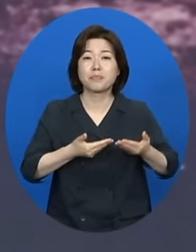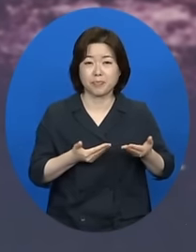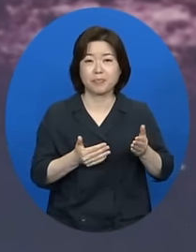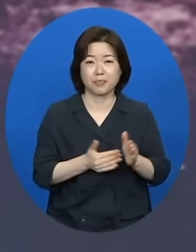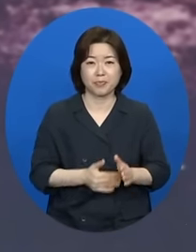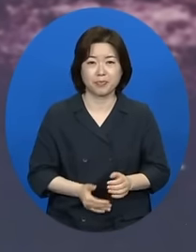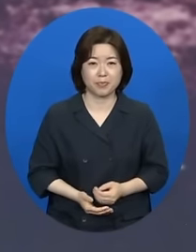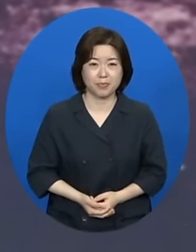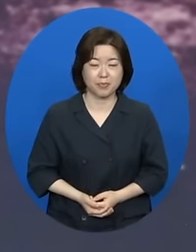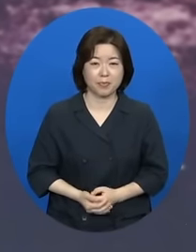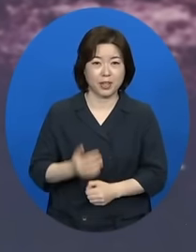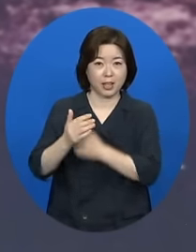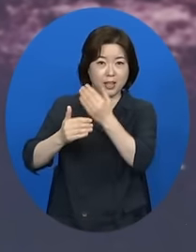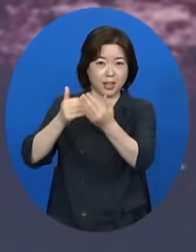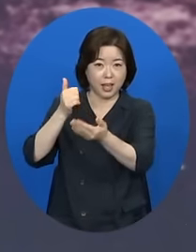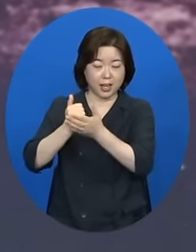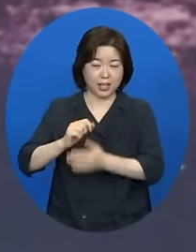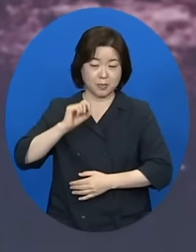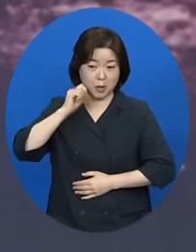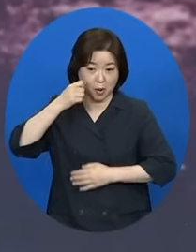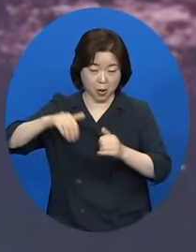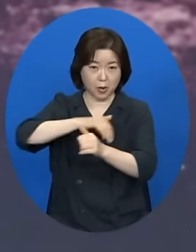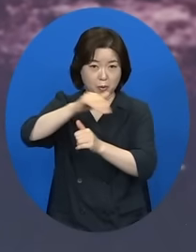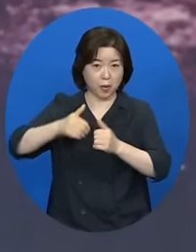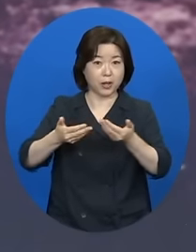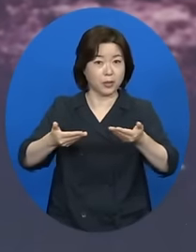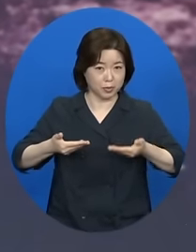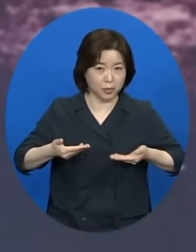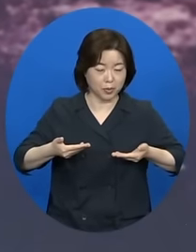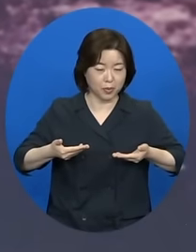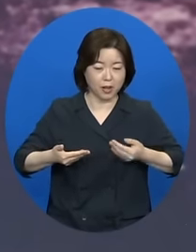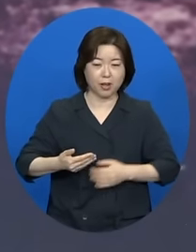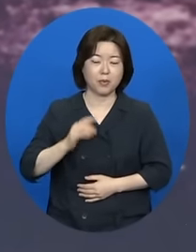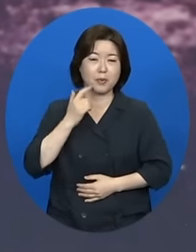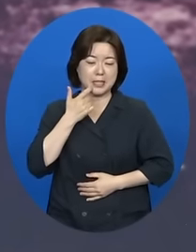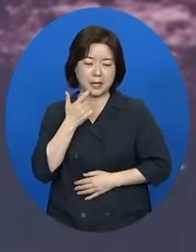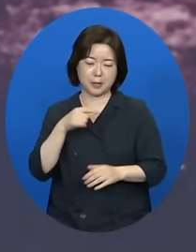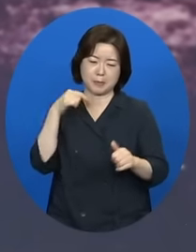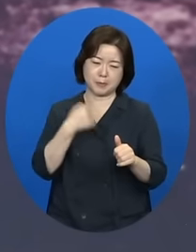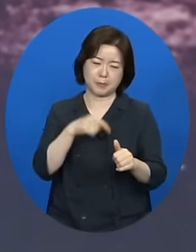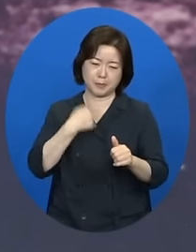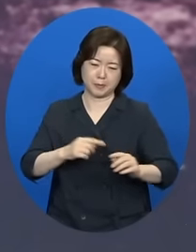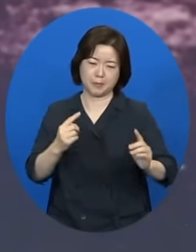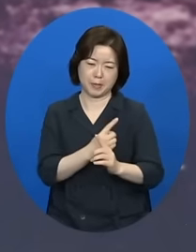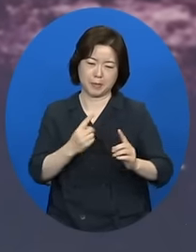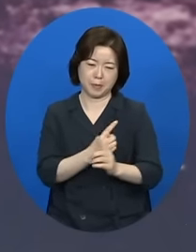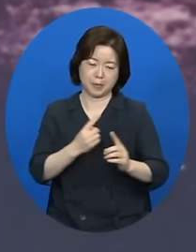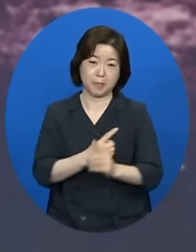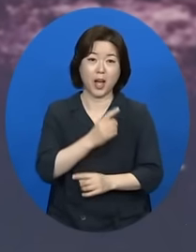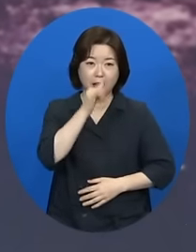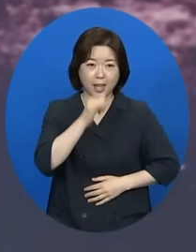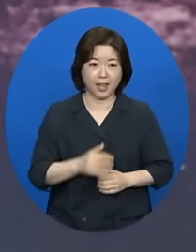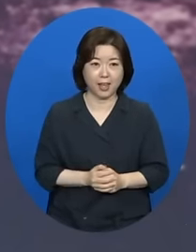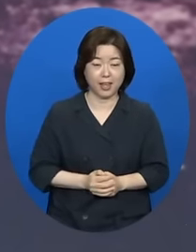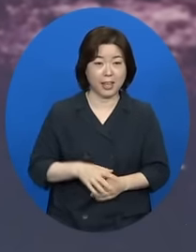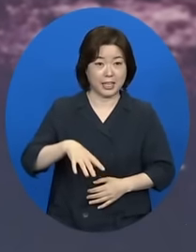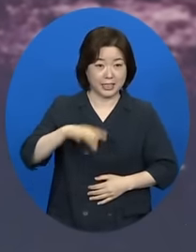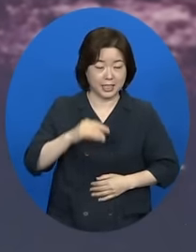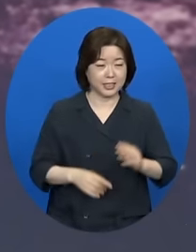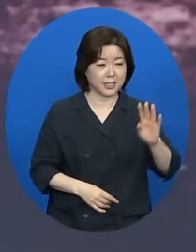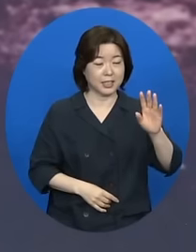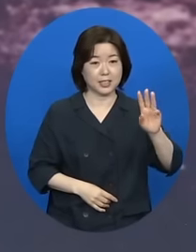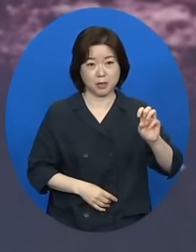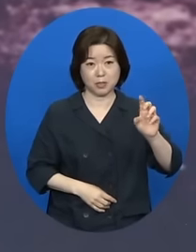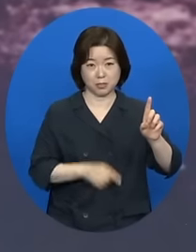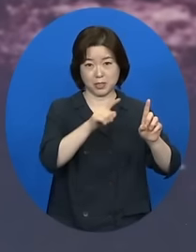되죠. 하나님이 굉장히 어려운 환경을 통해서 야곱을 다루시는 거예요. 창세기 31장 40절에 보면 그가 어떻게 지내는지